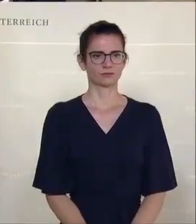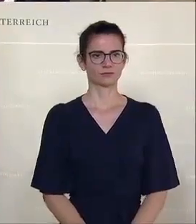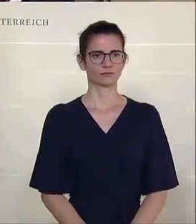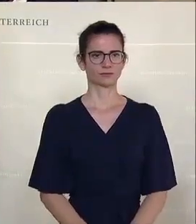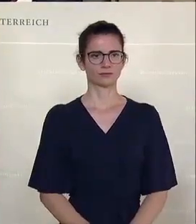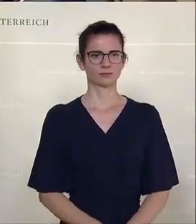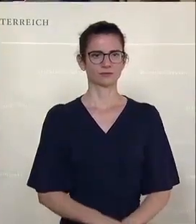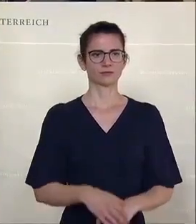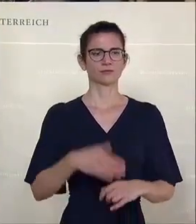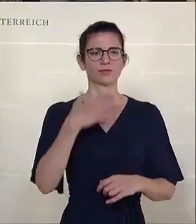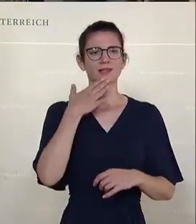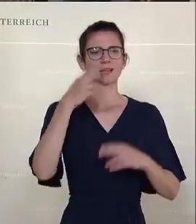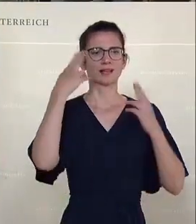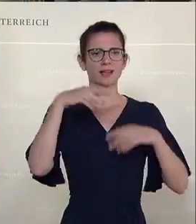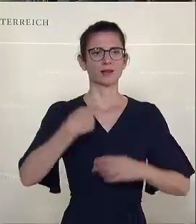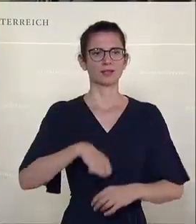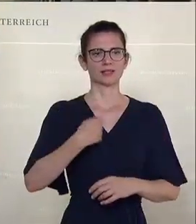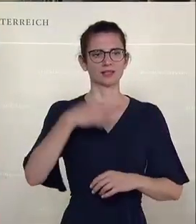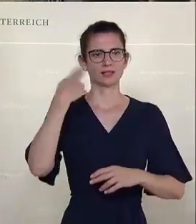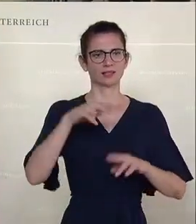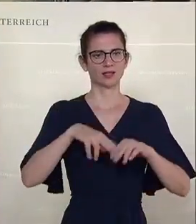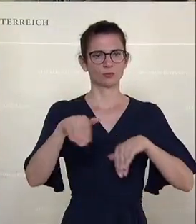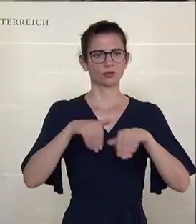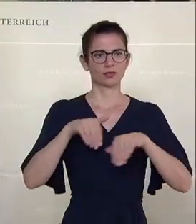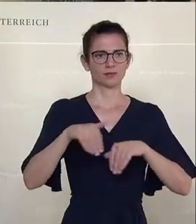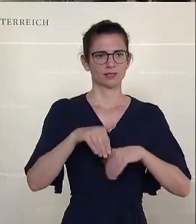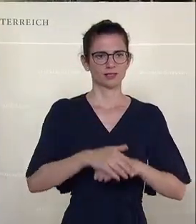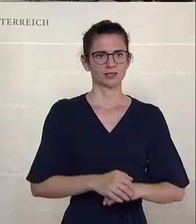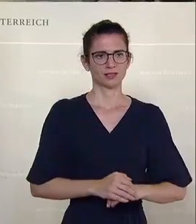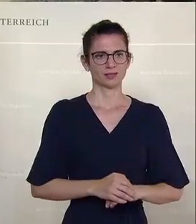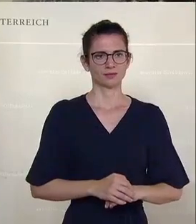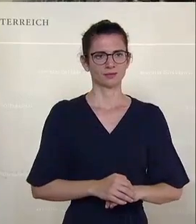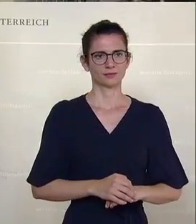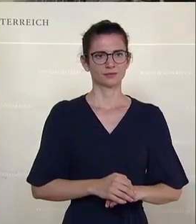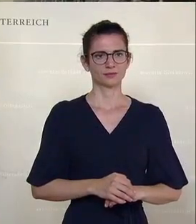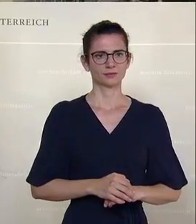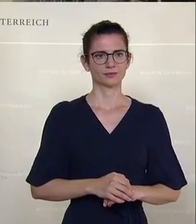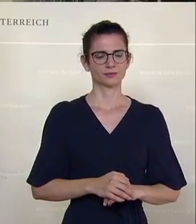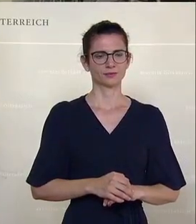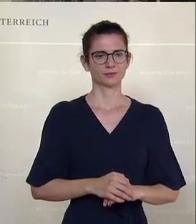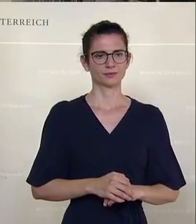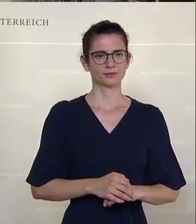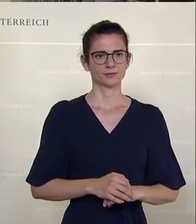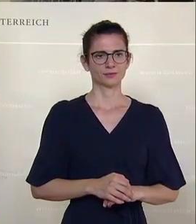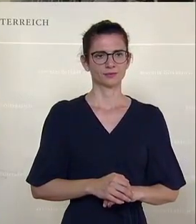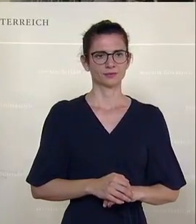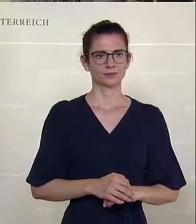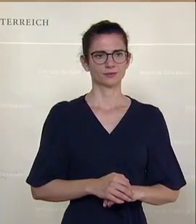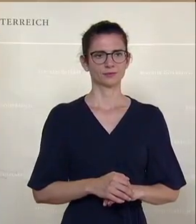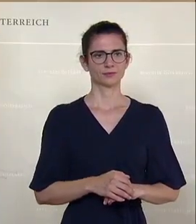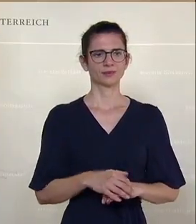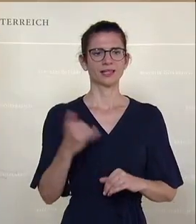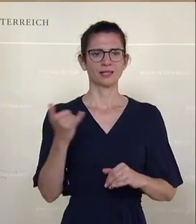Danke, Herr Präsident, sehr geehrter Herr Bundesminister. Ja, wir stehen, zumindest ich, immer noch unter dem Eindruck